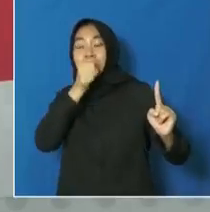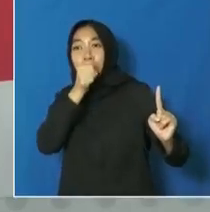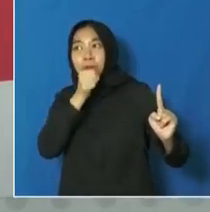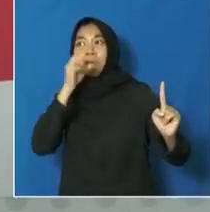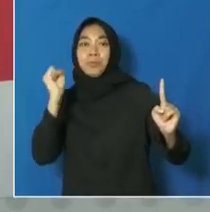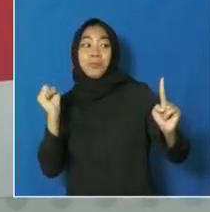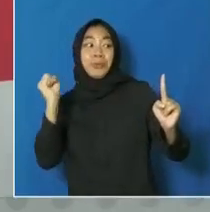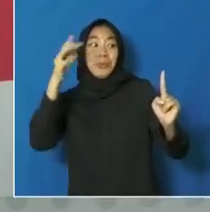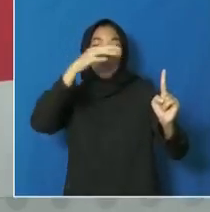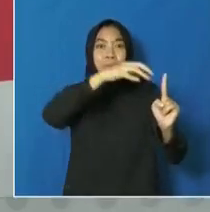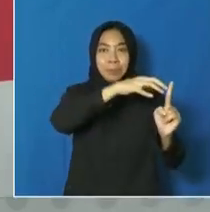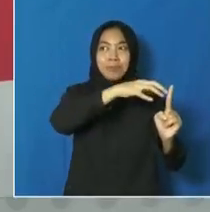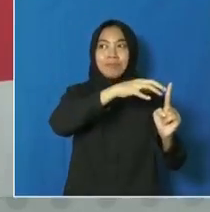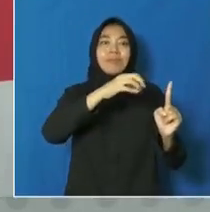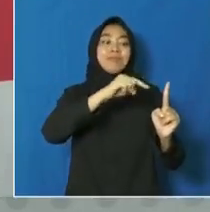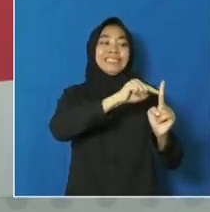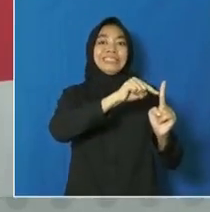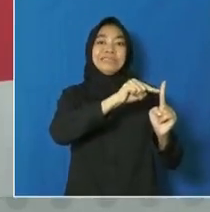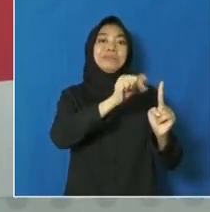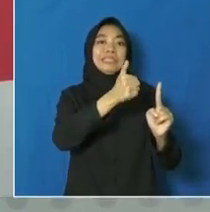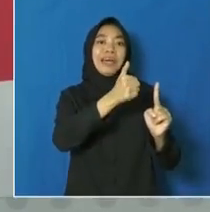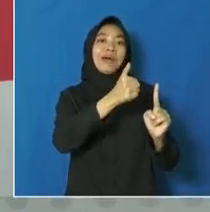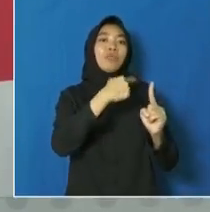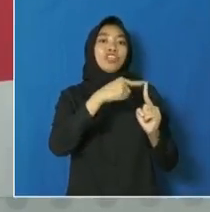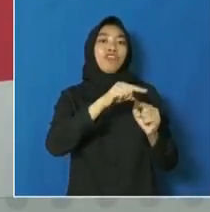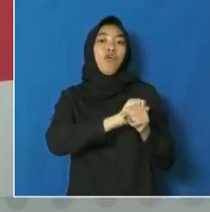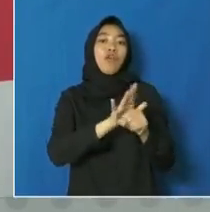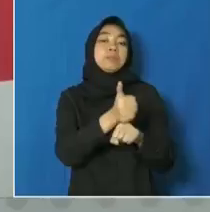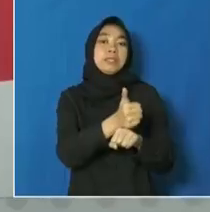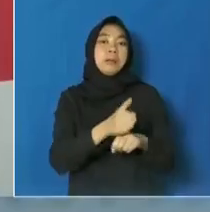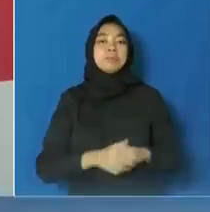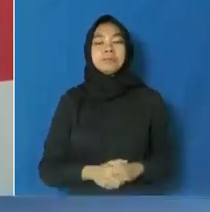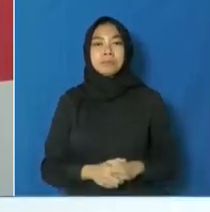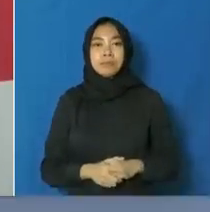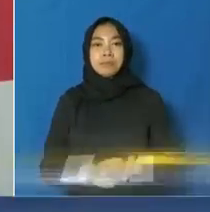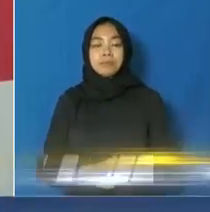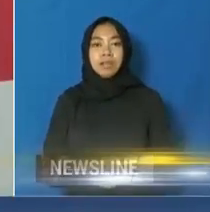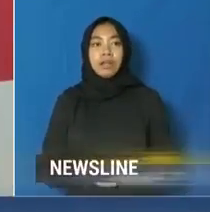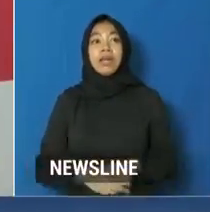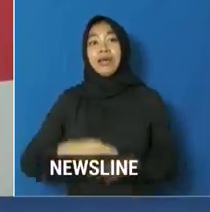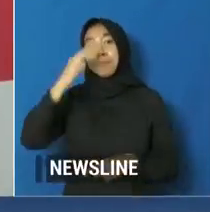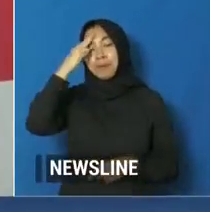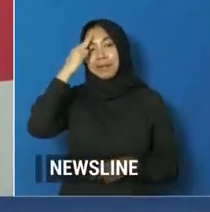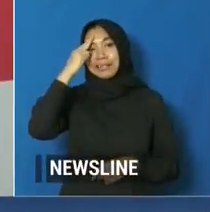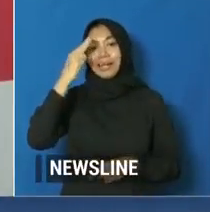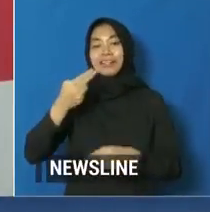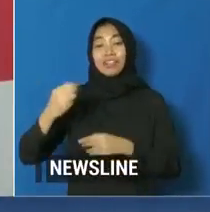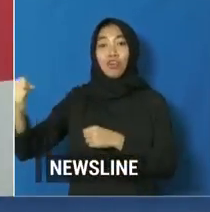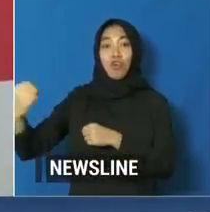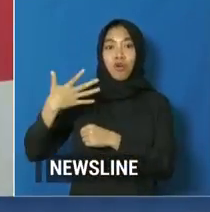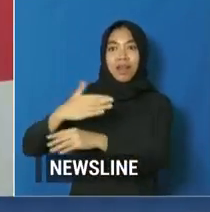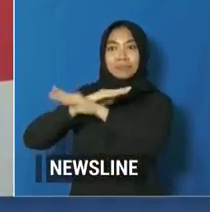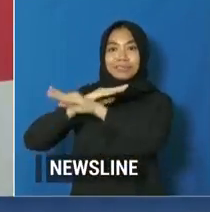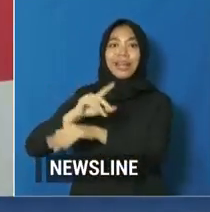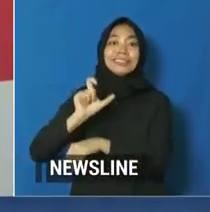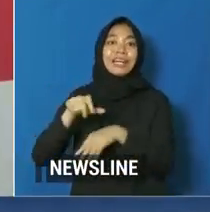saat dia bersin. Oleh karena itu, maka beberapa hal yang dilakukan oleh pemerintah, yang pertama untuk siapapun